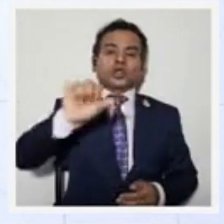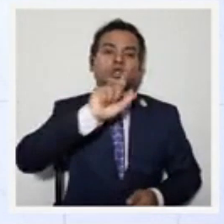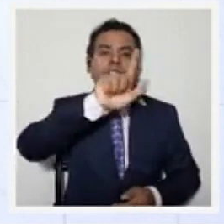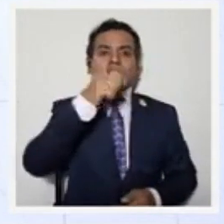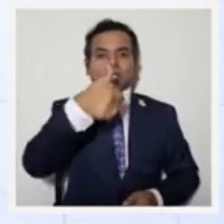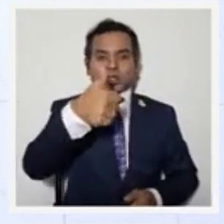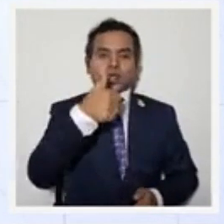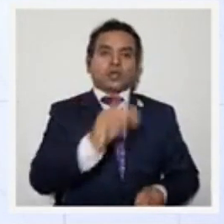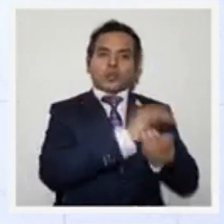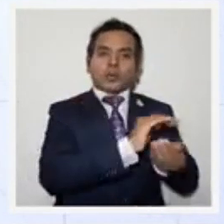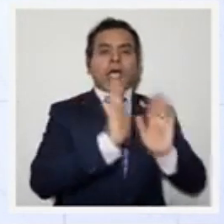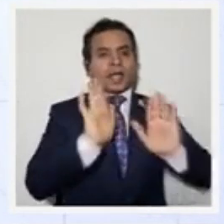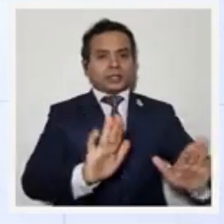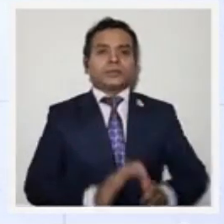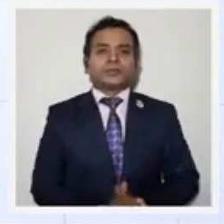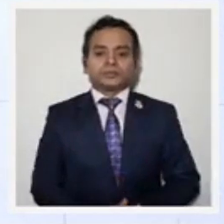16,56,514, বর্তমানে মজুদ আছে